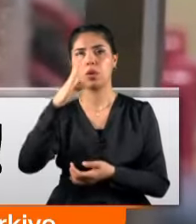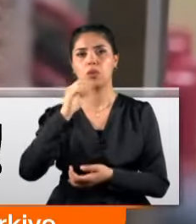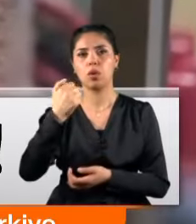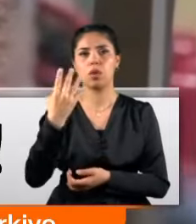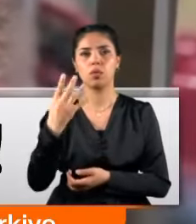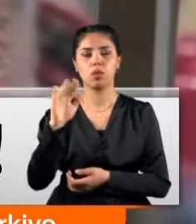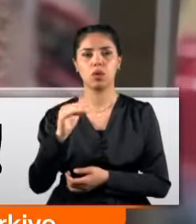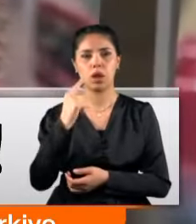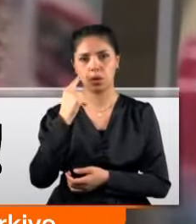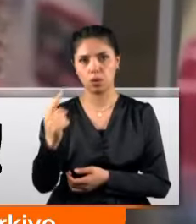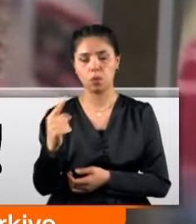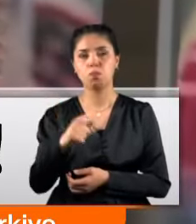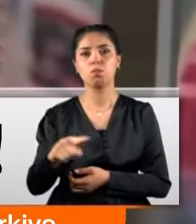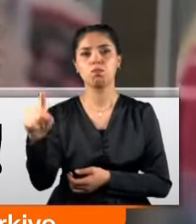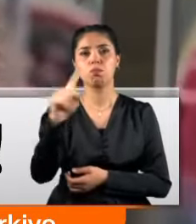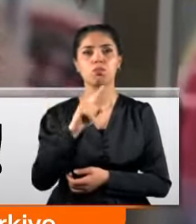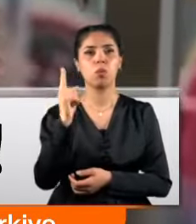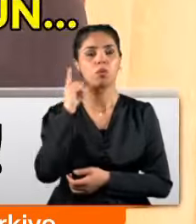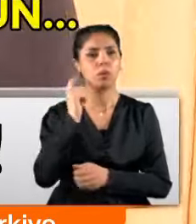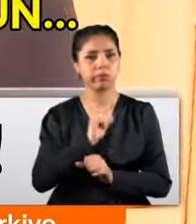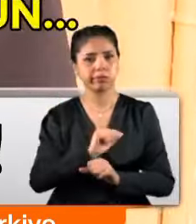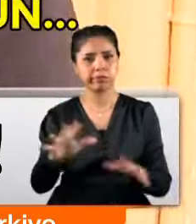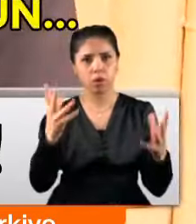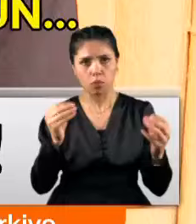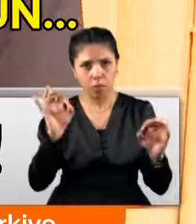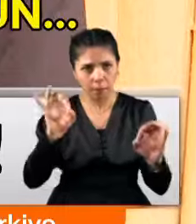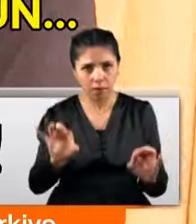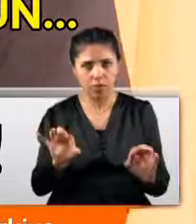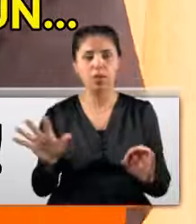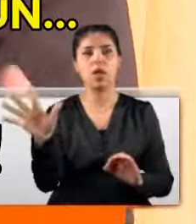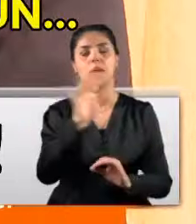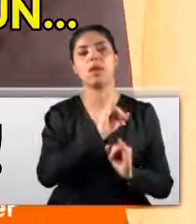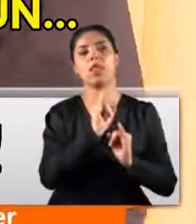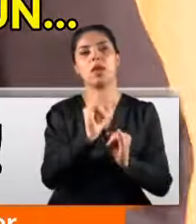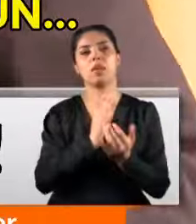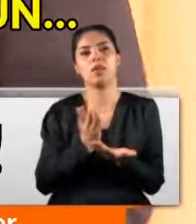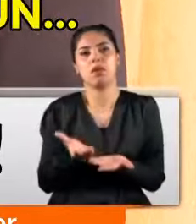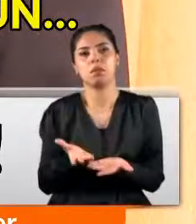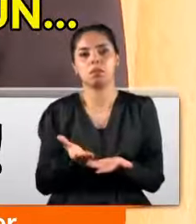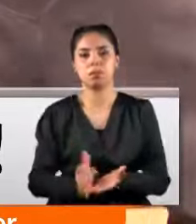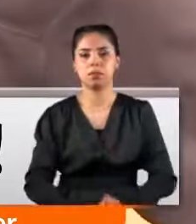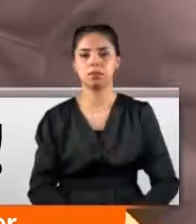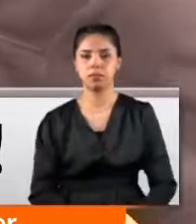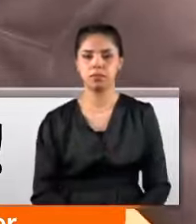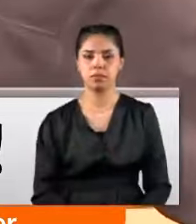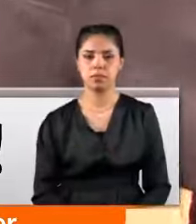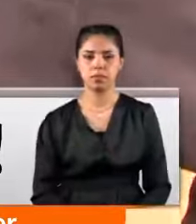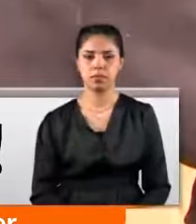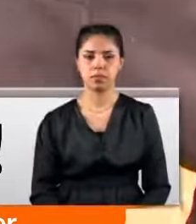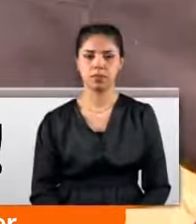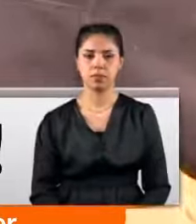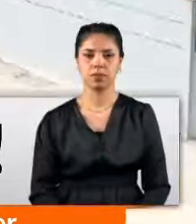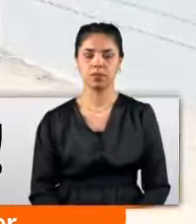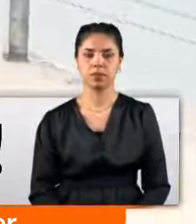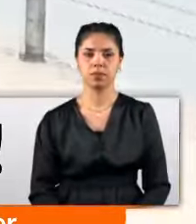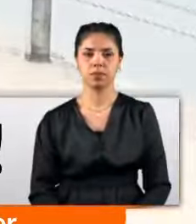dönemde yaygınlaşan bu uygulamaya ise tepki büyük. Hani her şeyi müşteriden alıyorsun, bir de kuver yazıyorsun, ekstra servis yazıyorsun. Bizim de restoranımız var ama biz